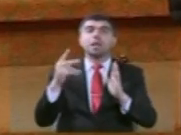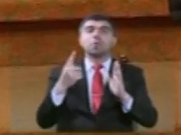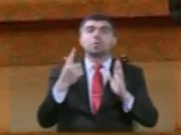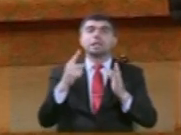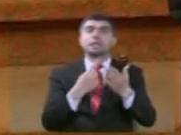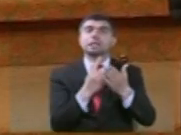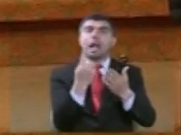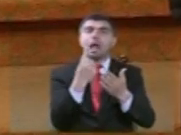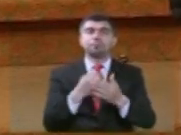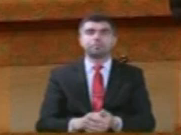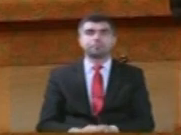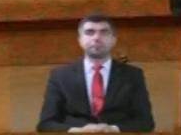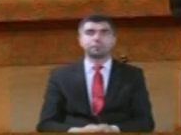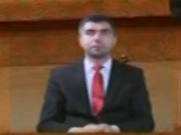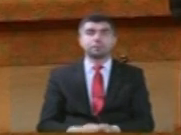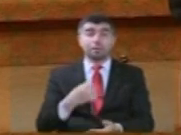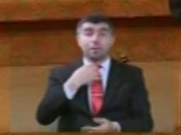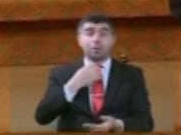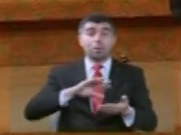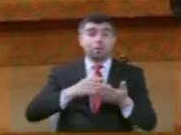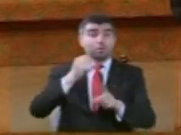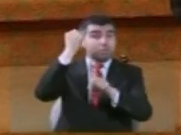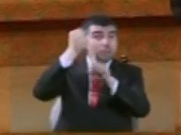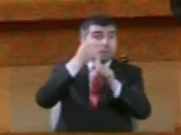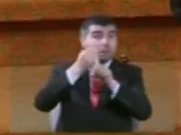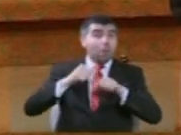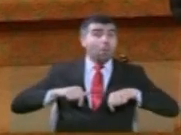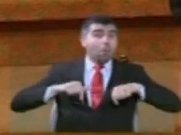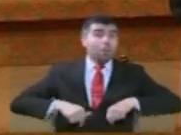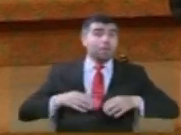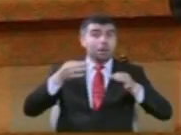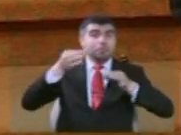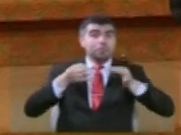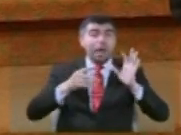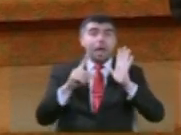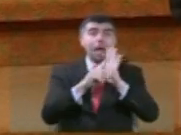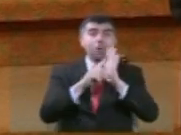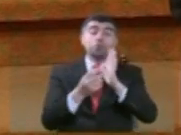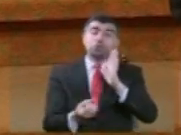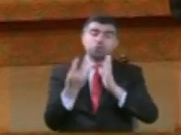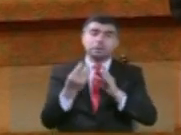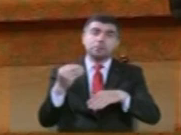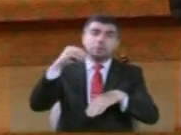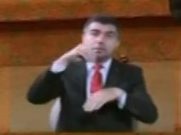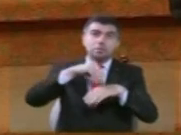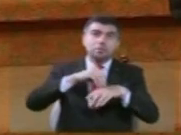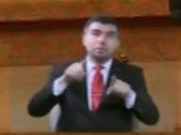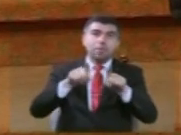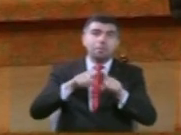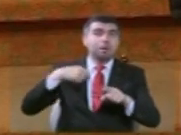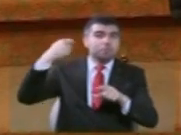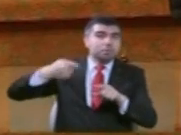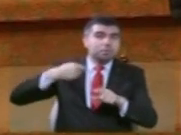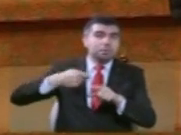47,562,262 درهما. وقد أنجزت الوزارة مشروع قانون جديد لتحسين أداء